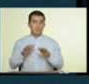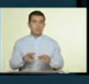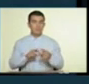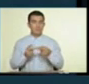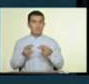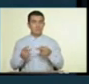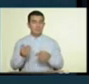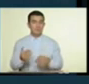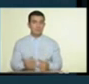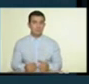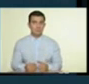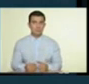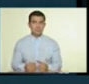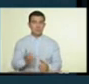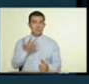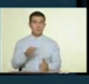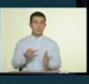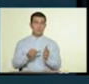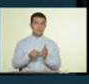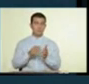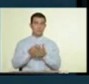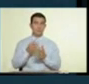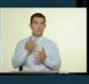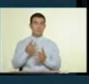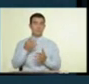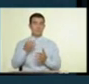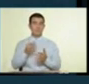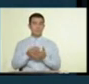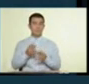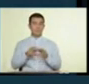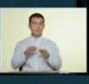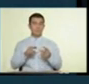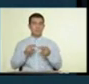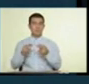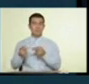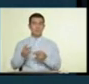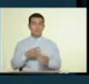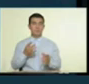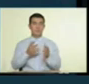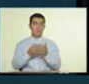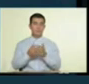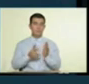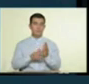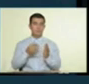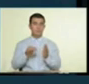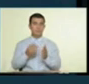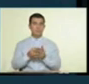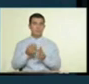qonunidan foydalandik. Masalan, 56 va 4y ni o'rnini almashtirib yozdik va 8y qo'shuv 4y